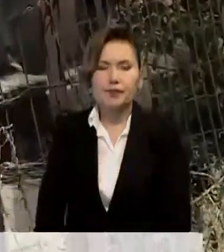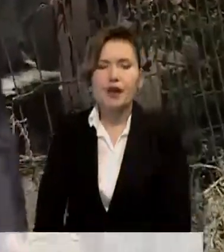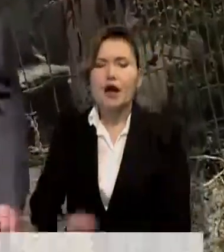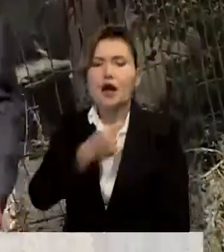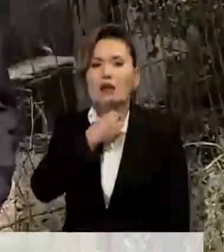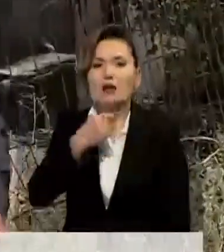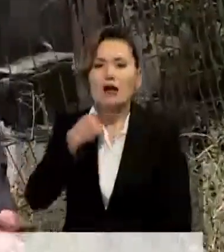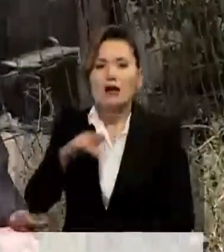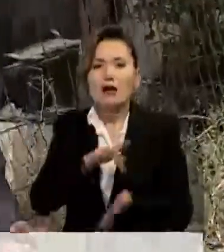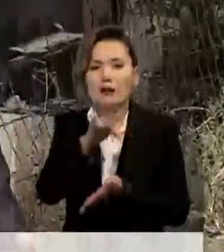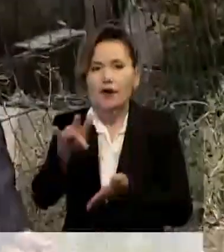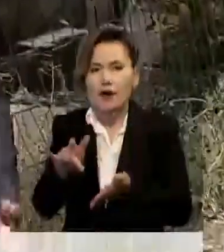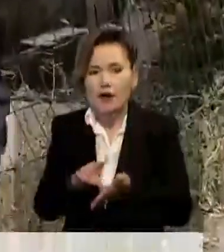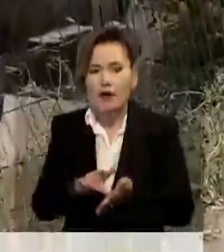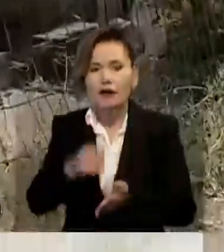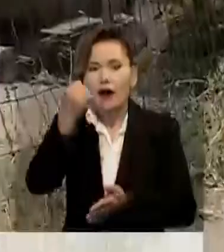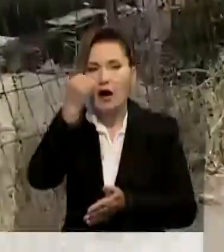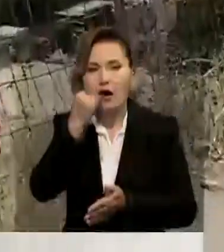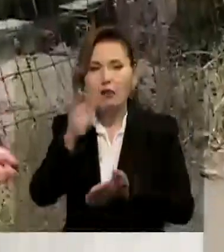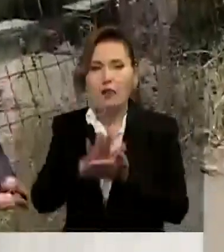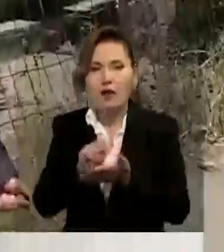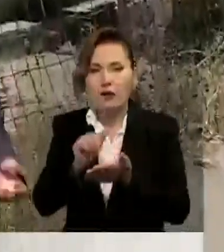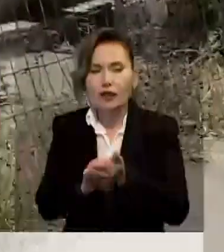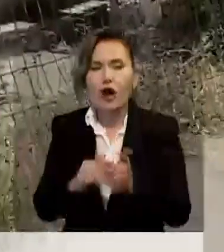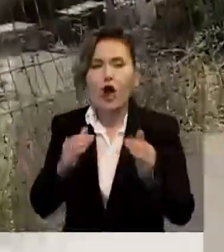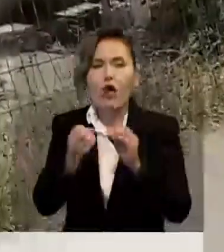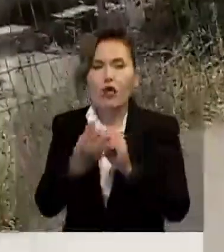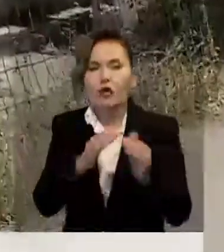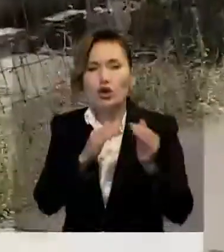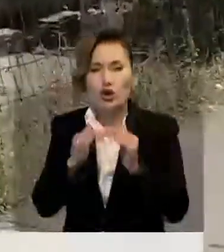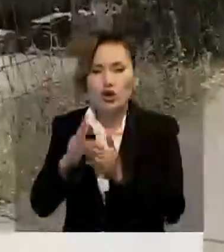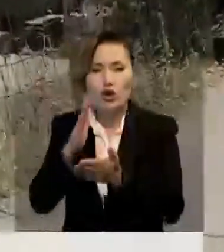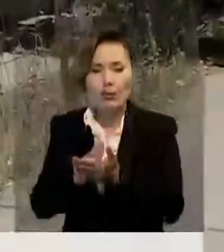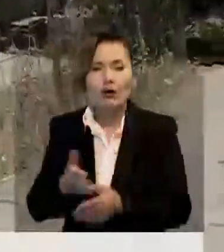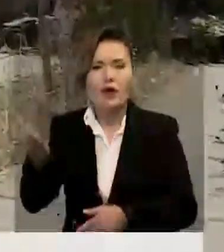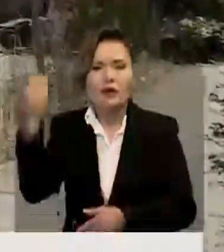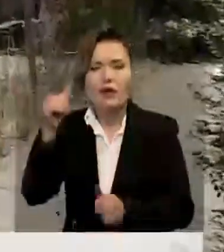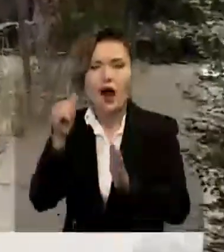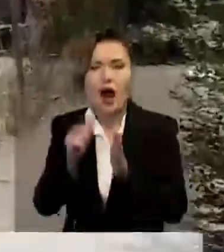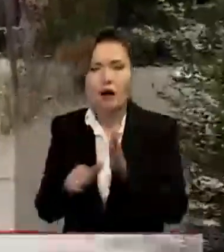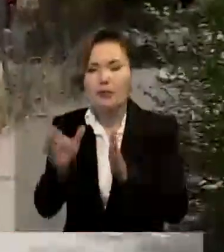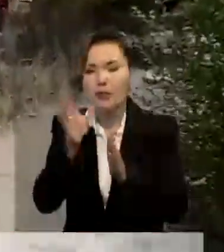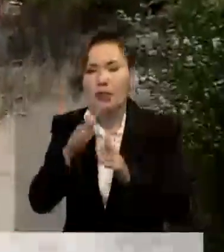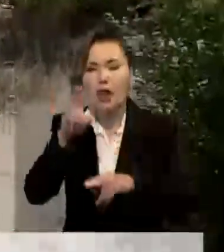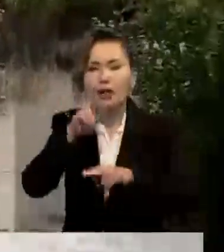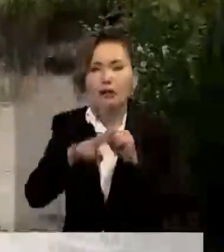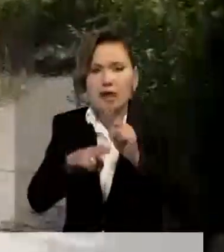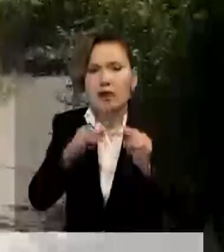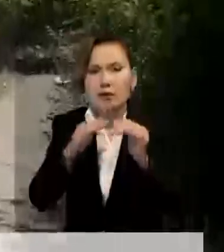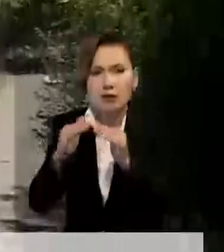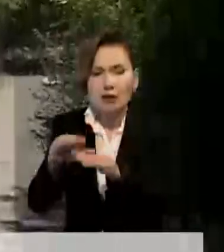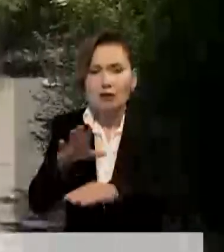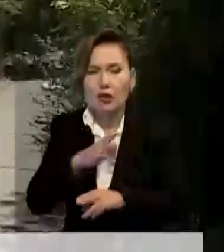Талдықорған қаласы бойынша апатты жағдайда тұрған 14 үй бар. Олардың көбі өткен ғасырдың 60-шы жылдарында